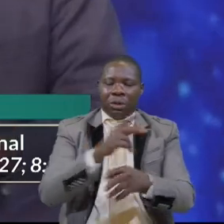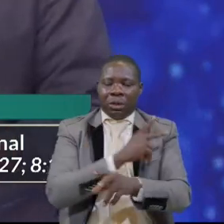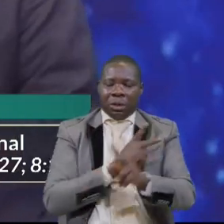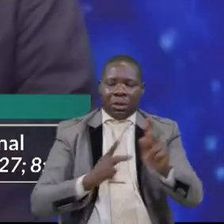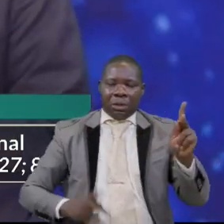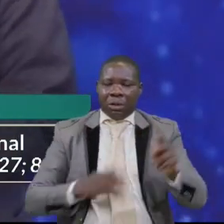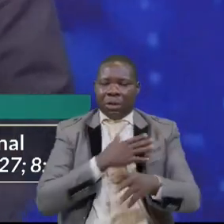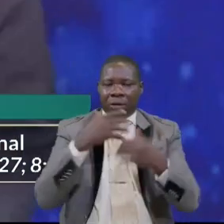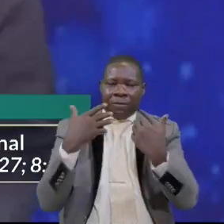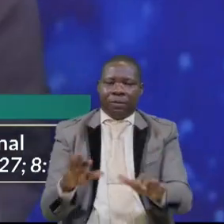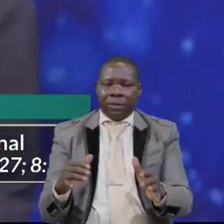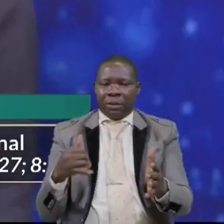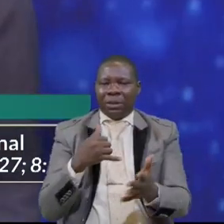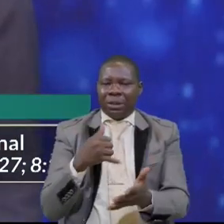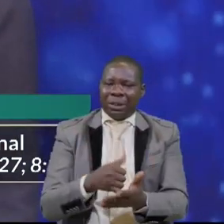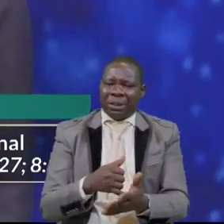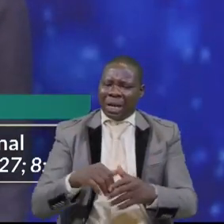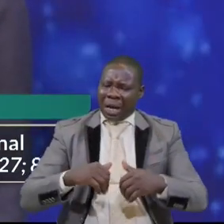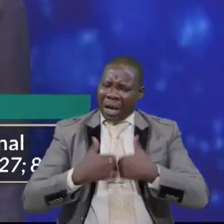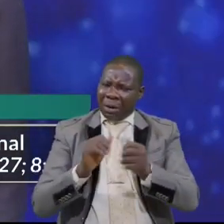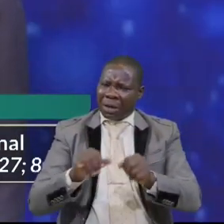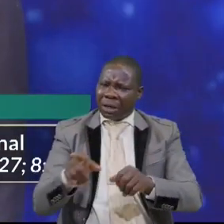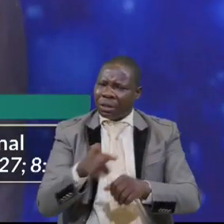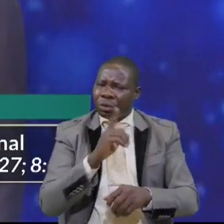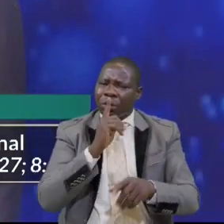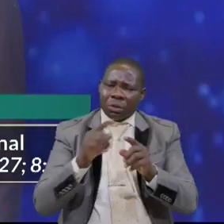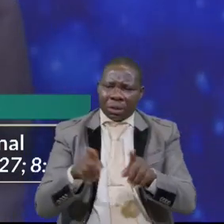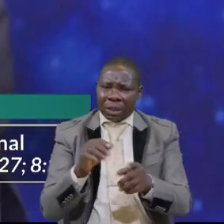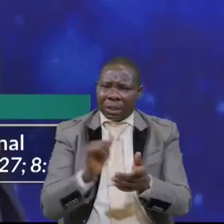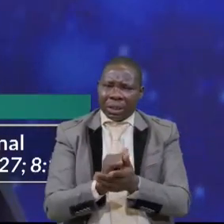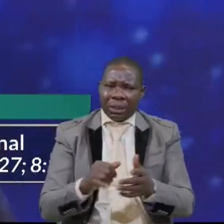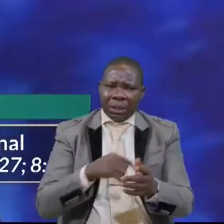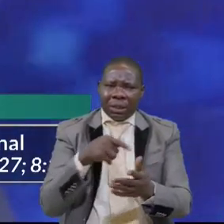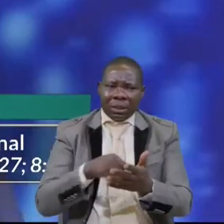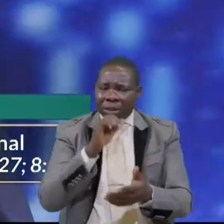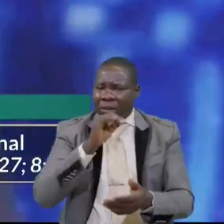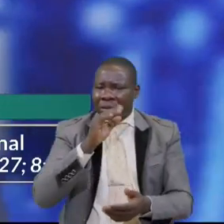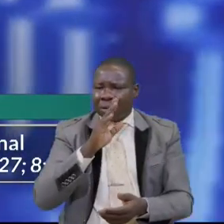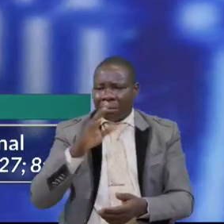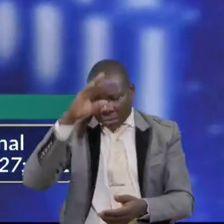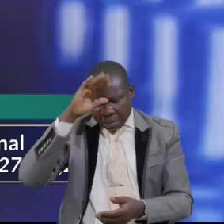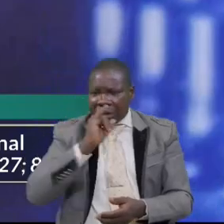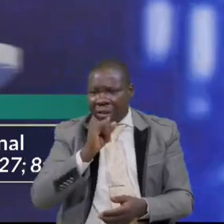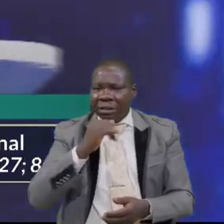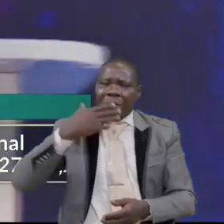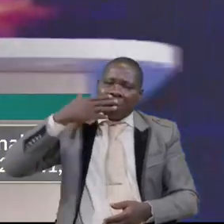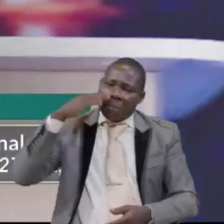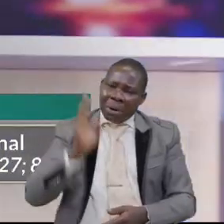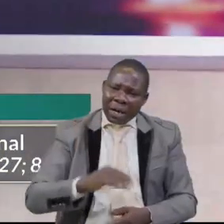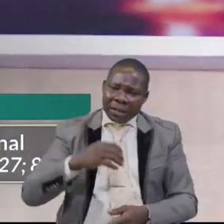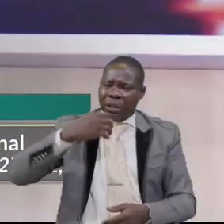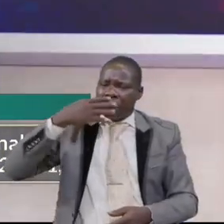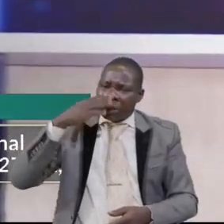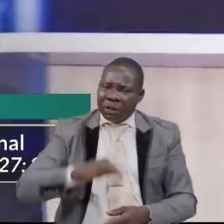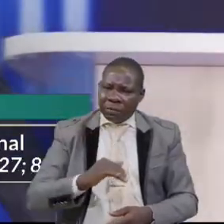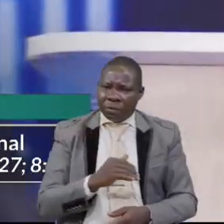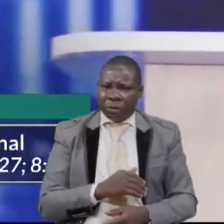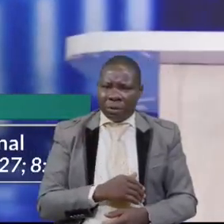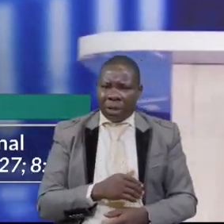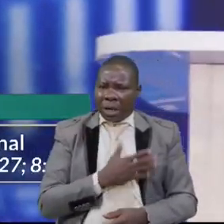20. Verset 26. Et voici l'explication de ces mots. Comptez, Dieu a compté ton règne et il a mis fin. Comment tu peux parler comme ça?